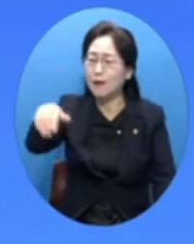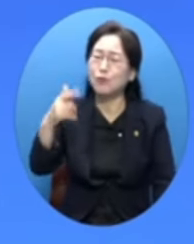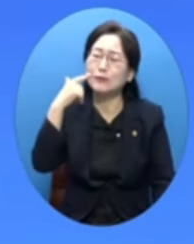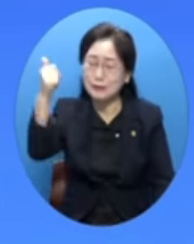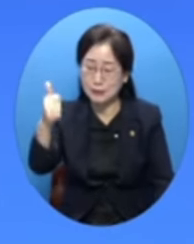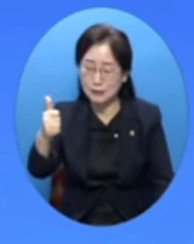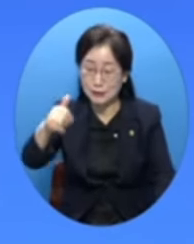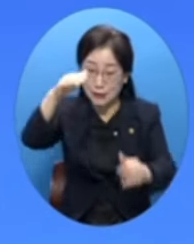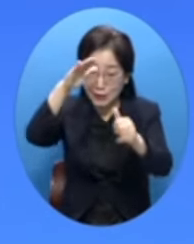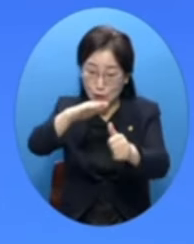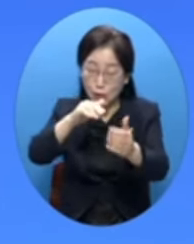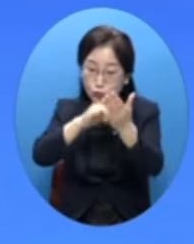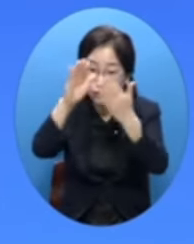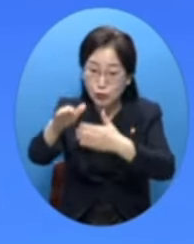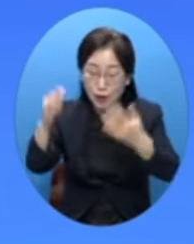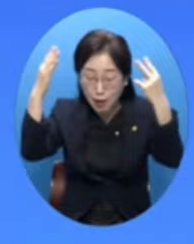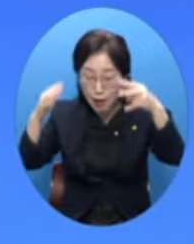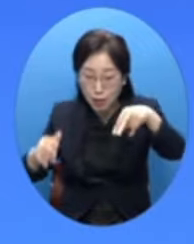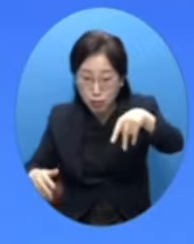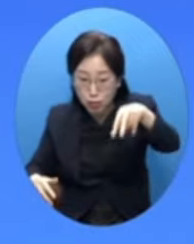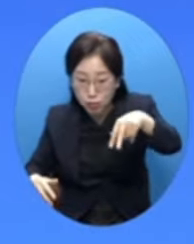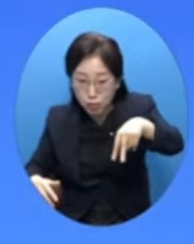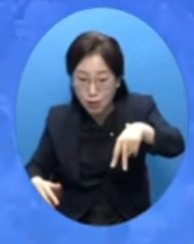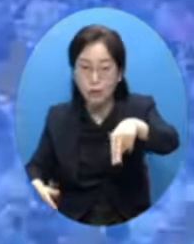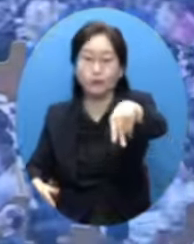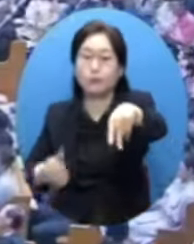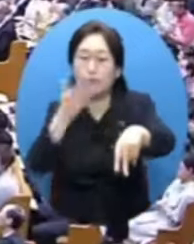다음날 아이가 걷게 됐습니다.